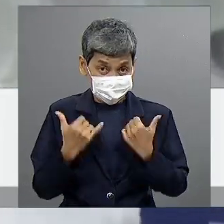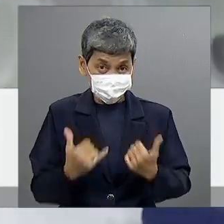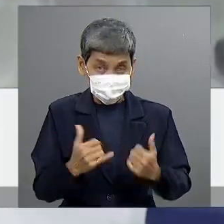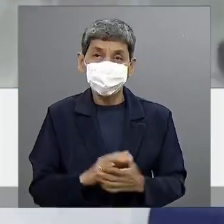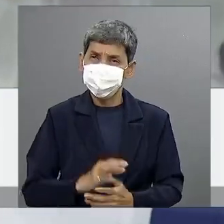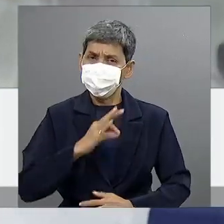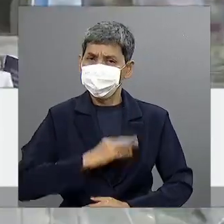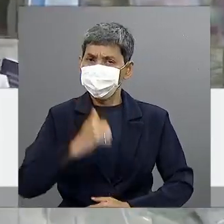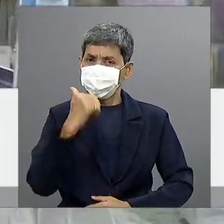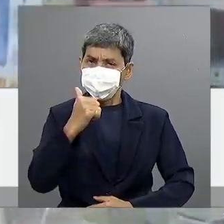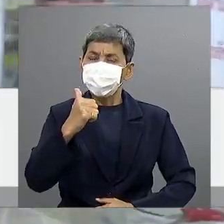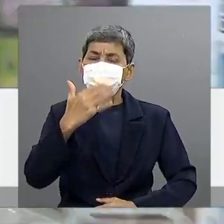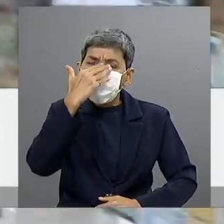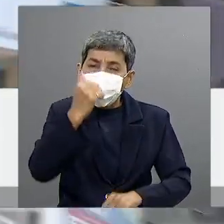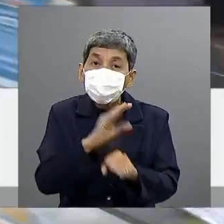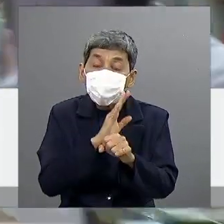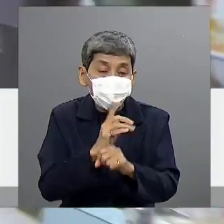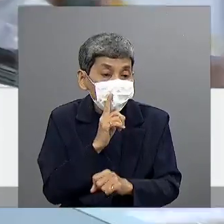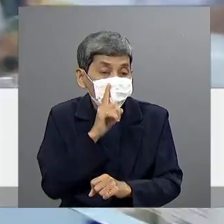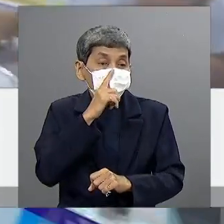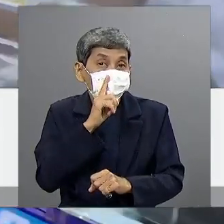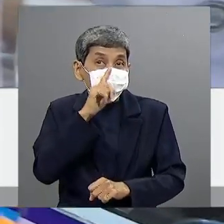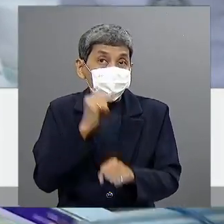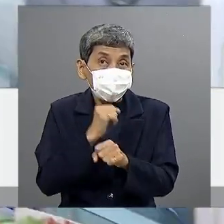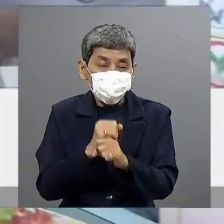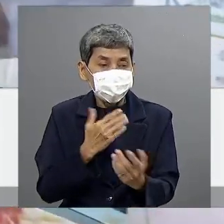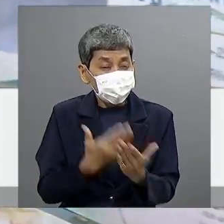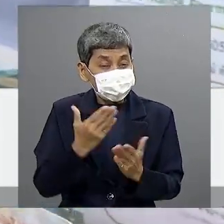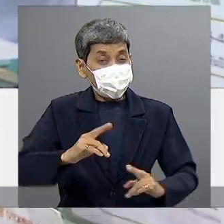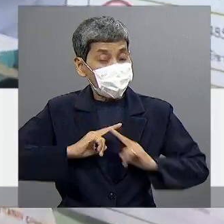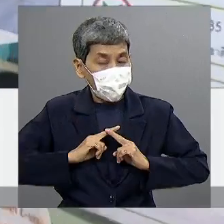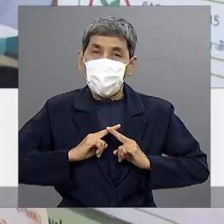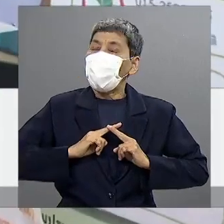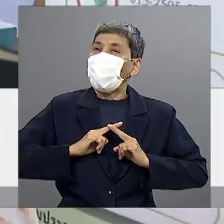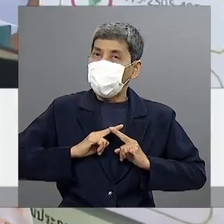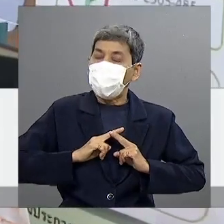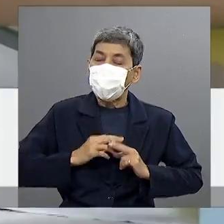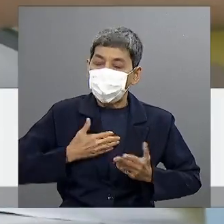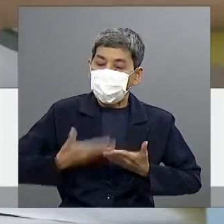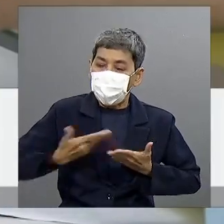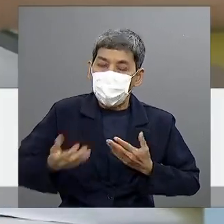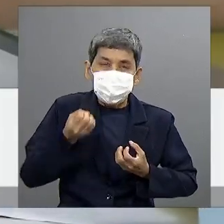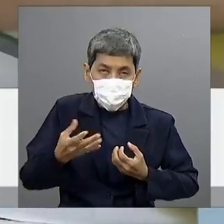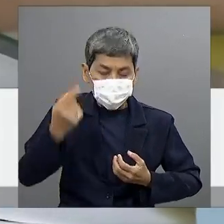างที่ดีเพราะว่าหากตรวจบ่อยแล้วต้องไปหาซื้อเองนะคะก็จะมีผลต่อค่าใช้จ่ายที่เพิ่มตามไปด้วยค่ะ